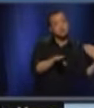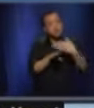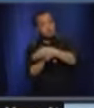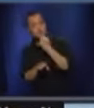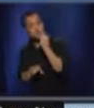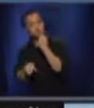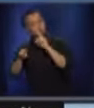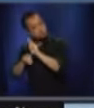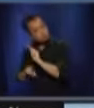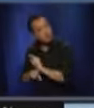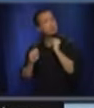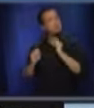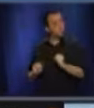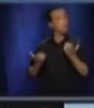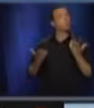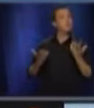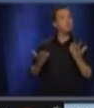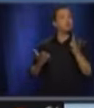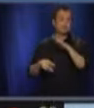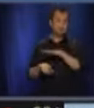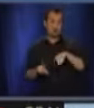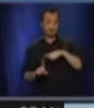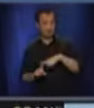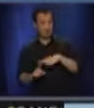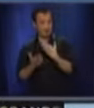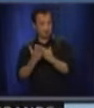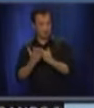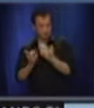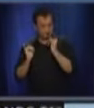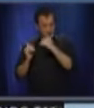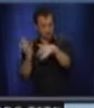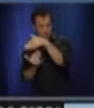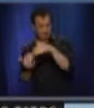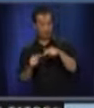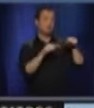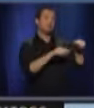comme on l'a à l'école, de la bulle. Alors, je veux rassurer les parents. Bon, maintenant,